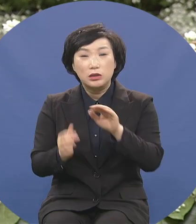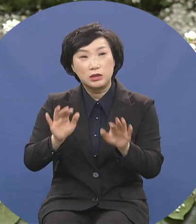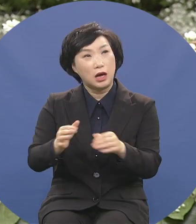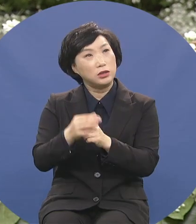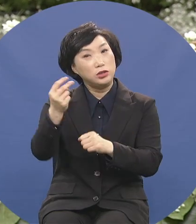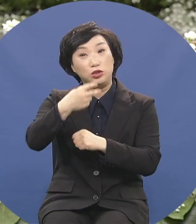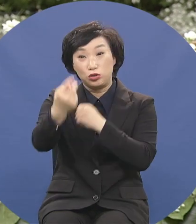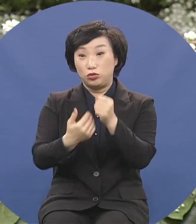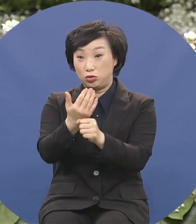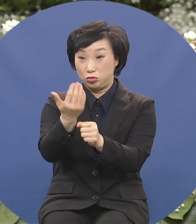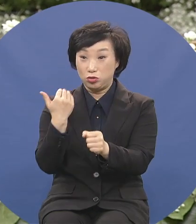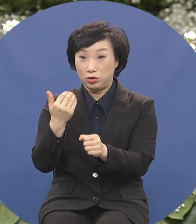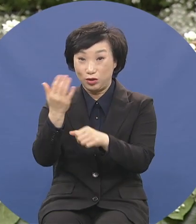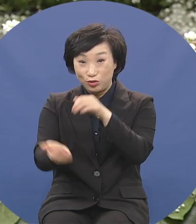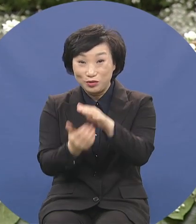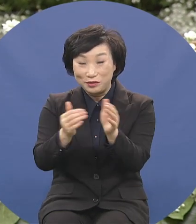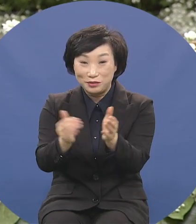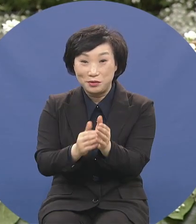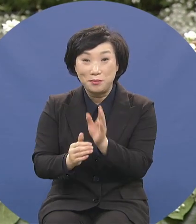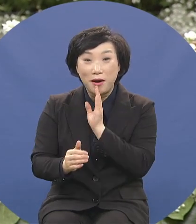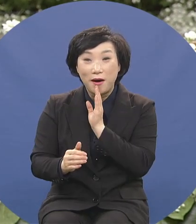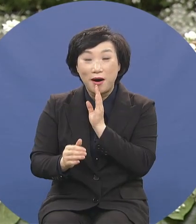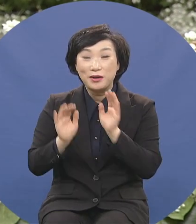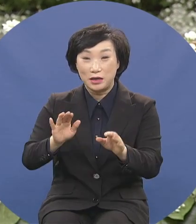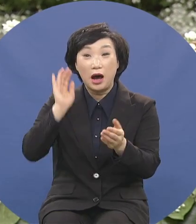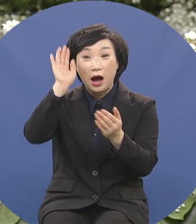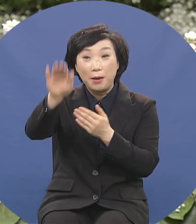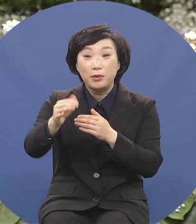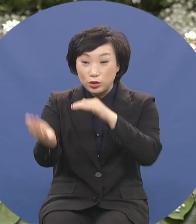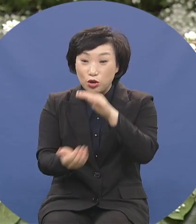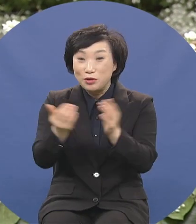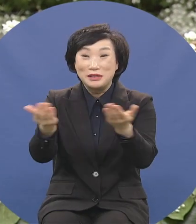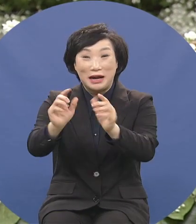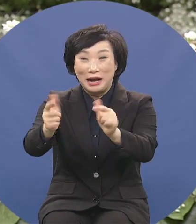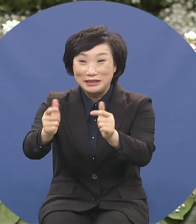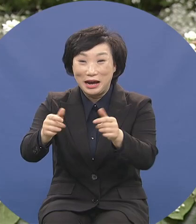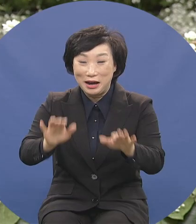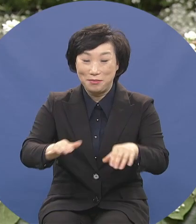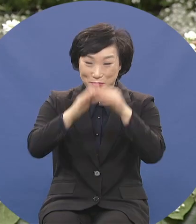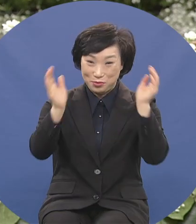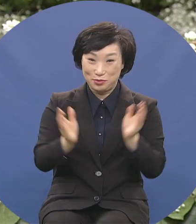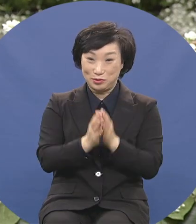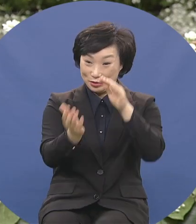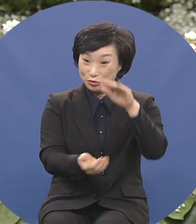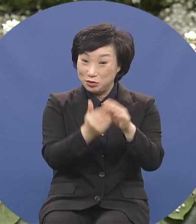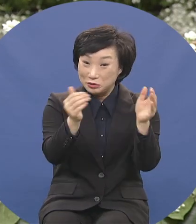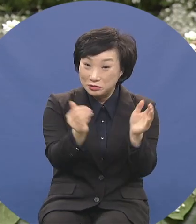2000년 전에 이루어졌어. 앞으로 이루어질 일이 아니라 이루어졌으니